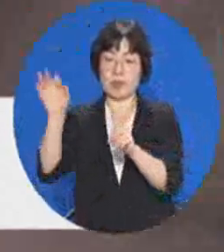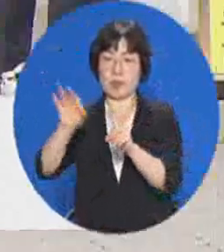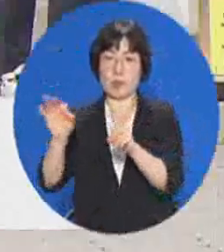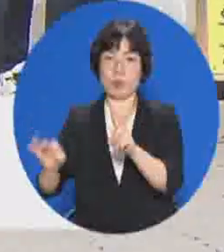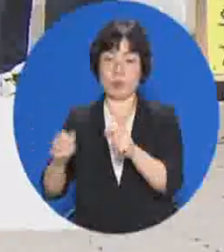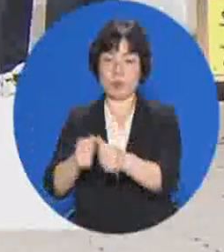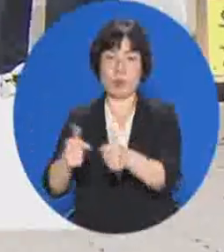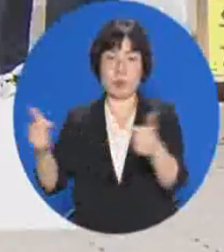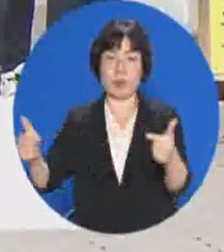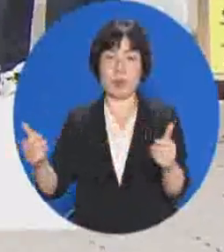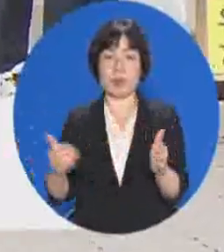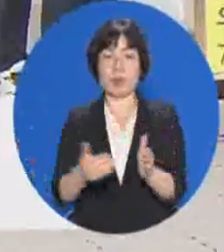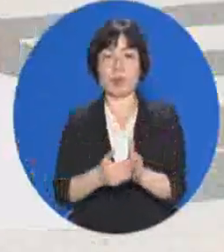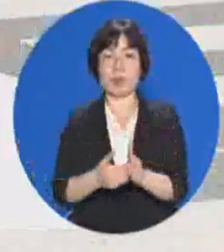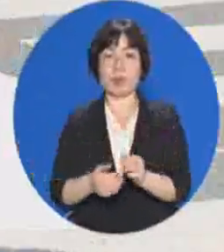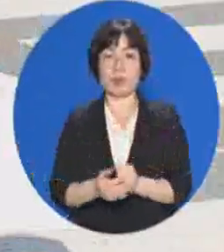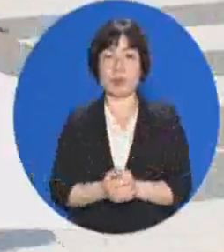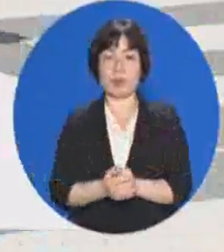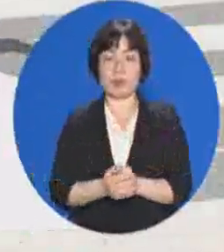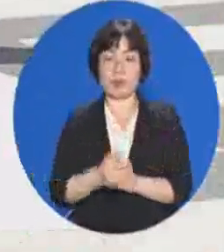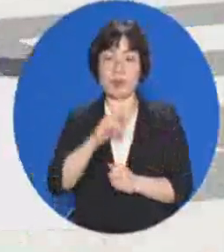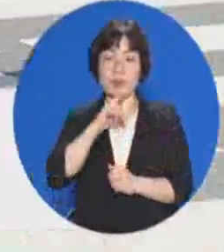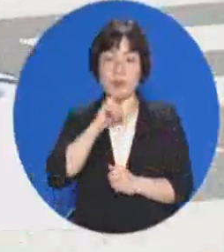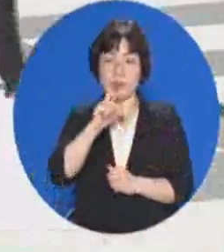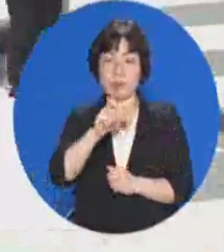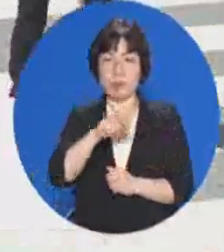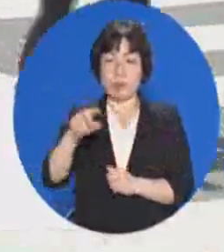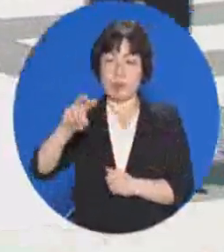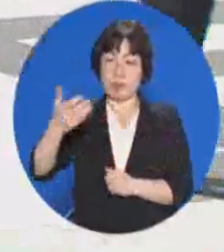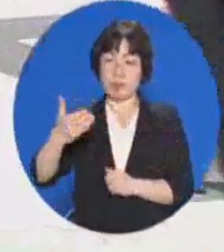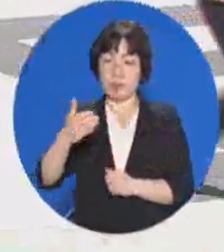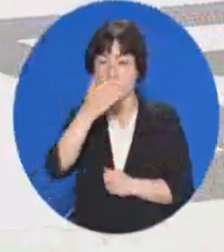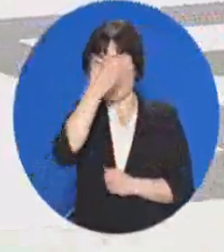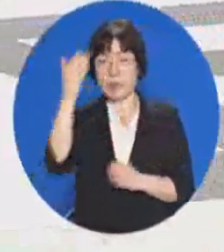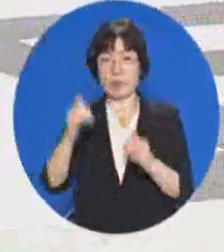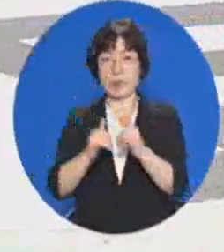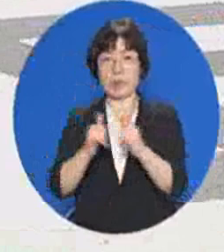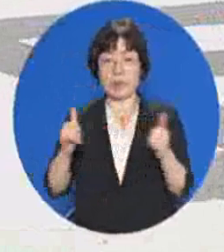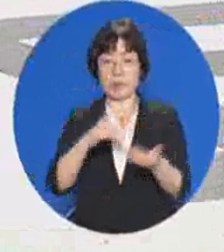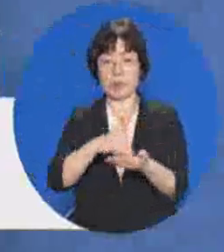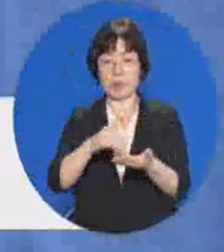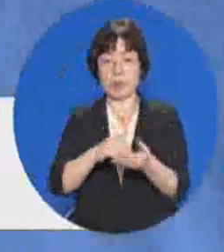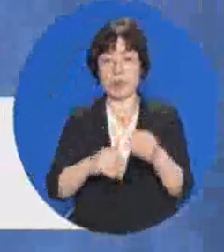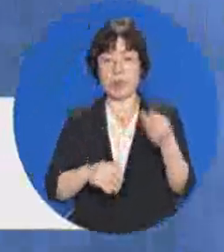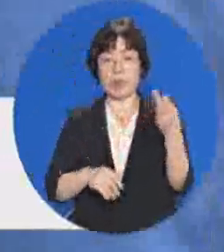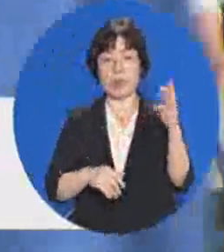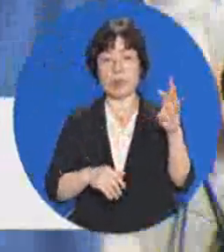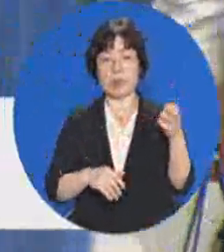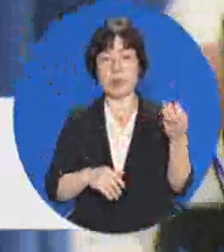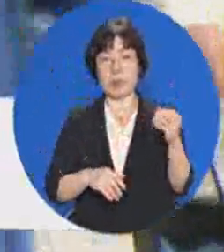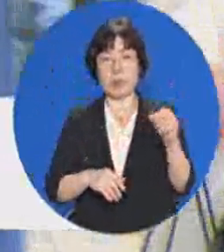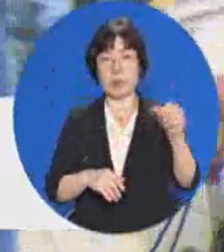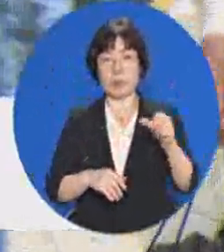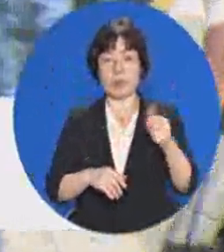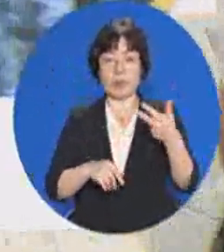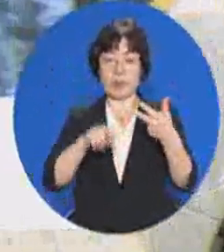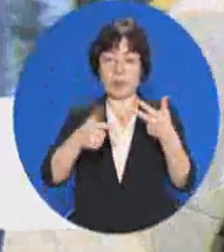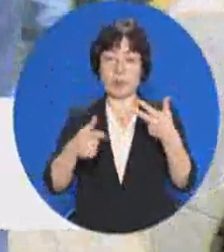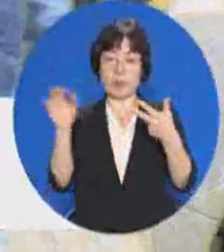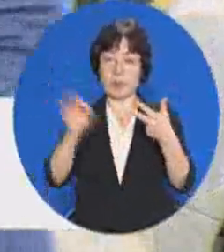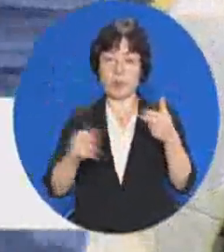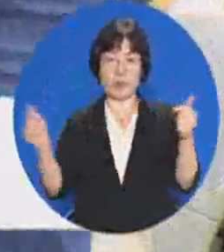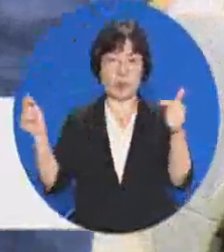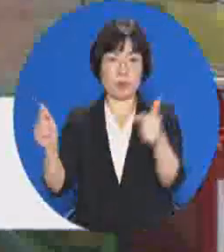1.1%가 늘었습니다. 또 15세에서 29세 사이 동북권 청년 인구는 13만 5천 명으로 7.6%